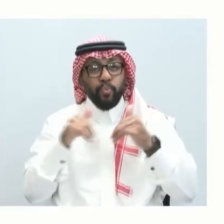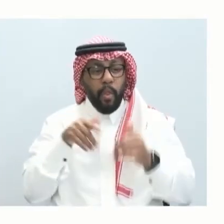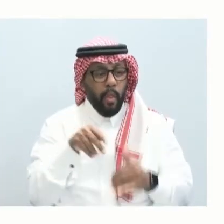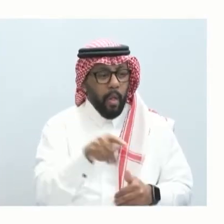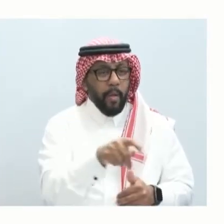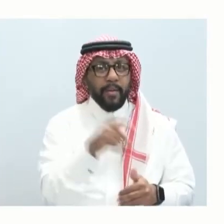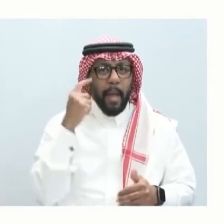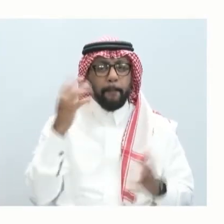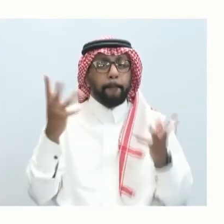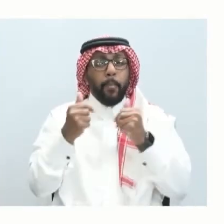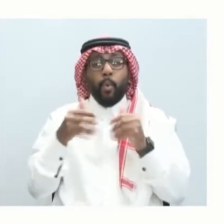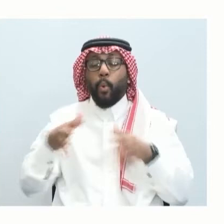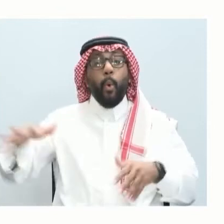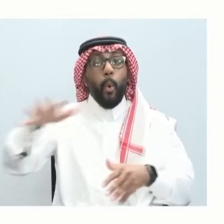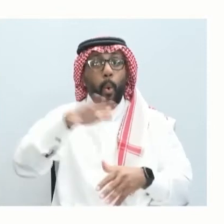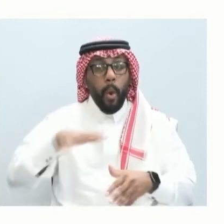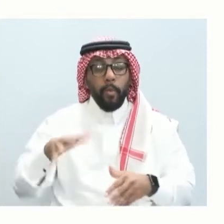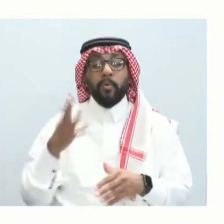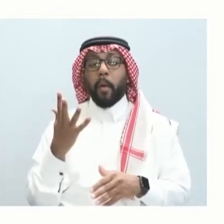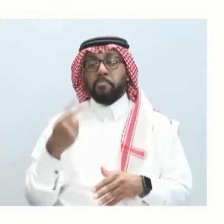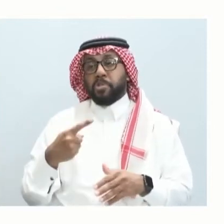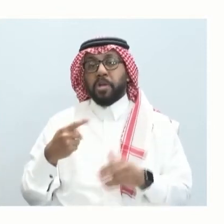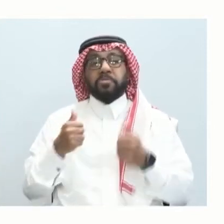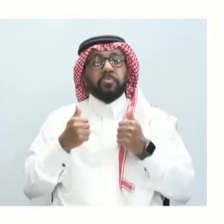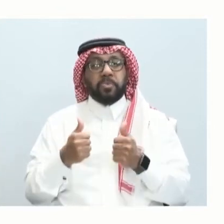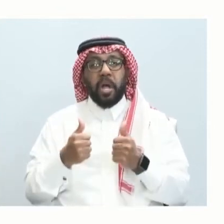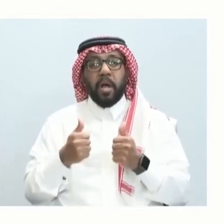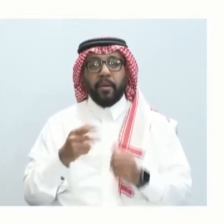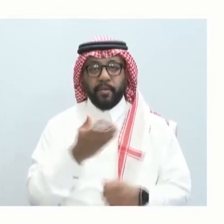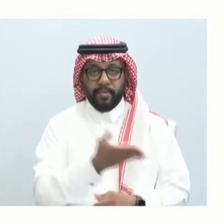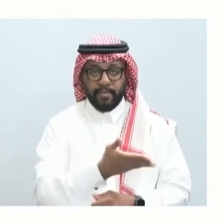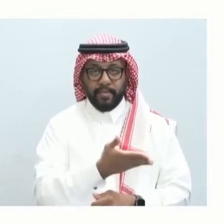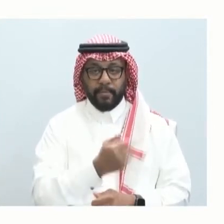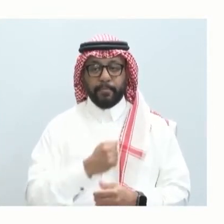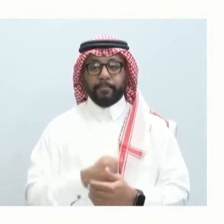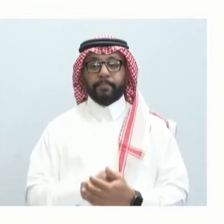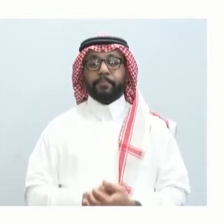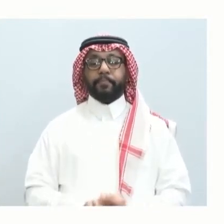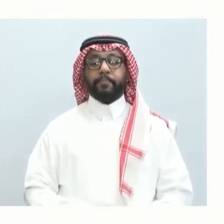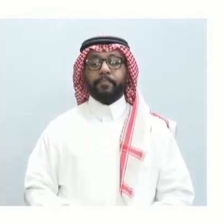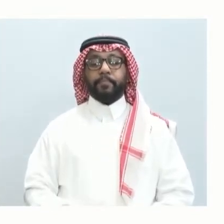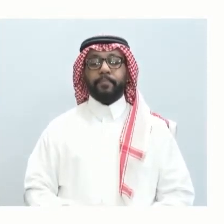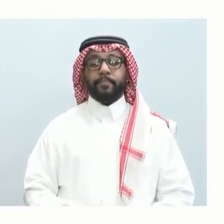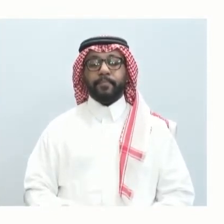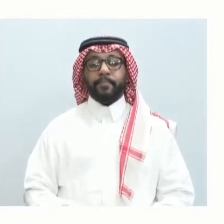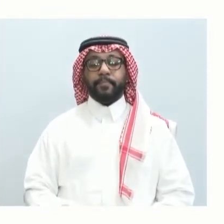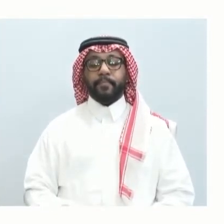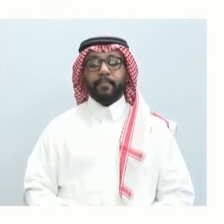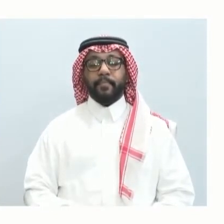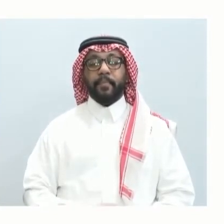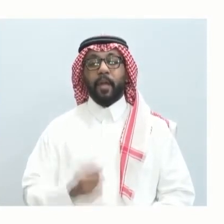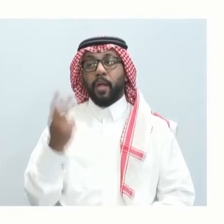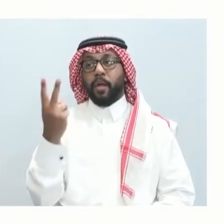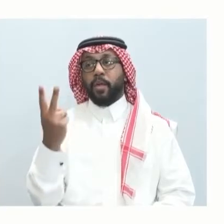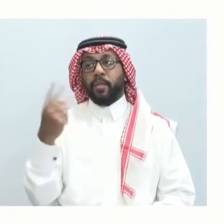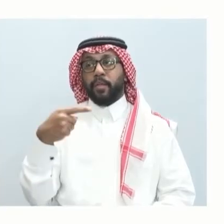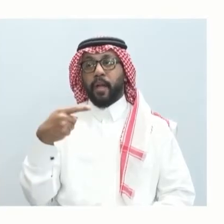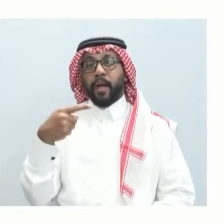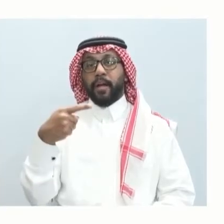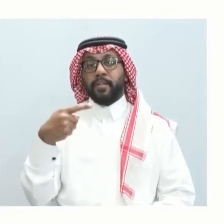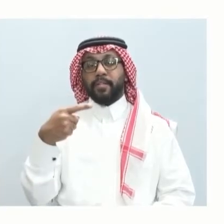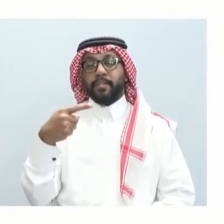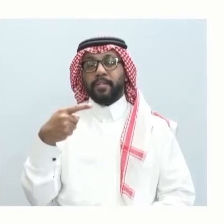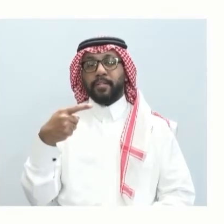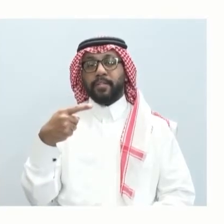اذا في هذا الشكل تاكدنا ان اجابتنا صحيحه واجابتنا هنا هي ان 12 نمله